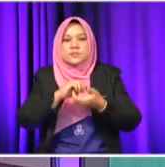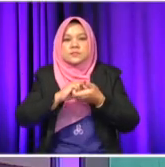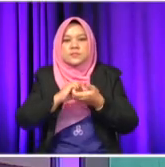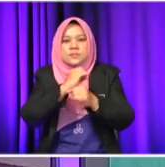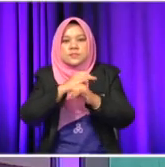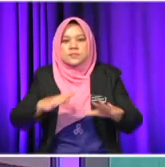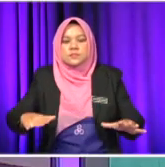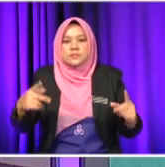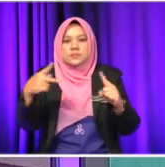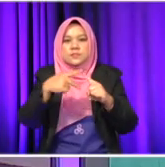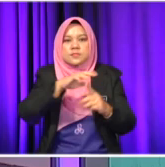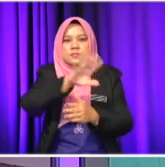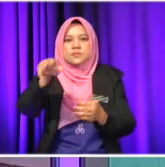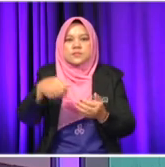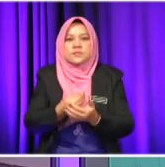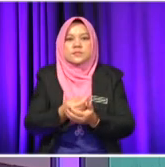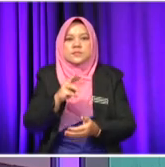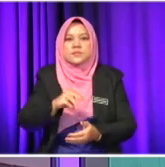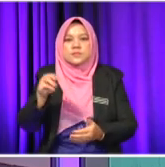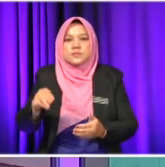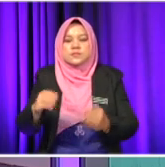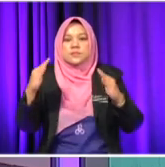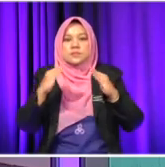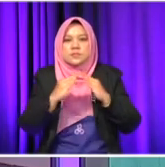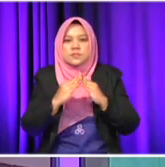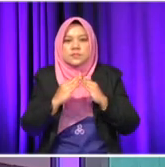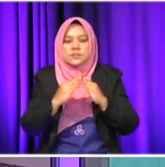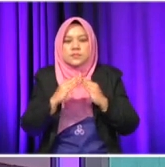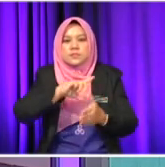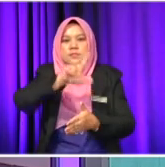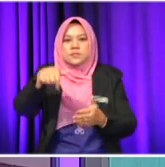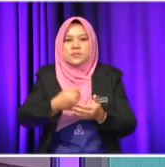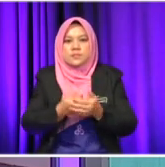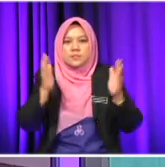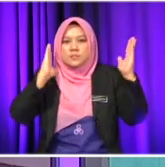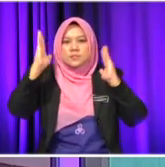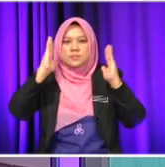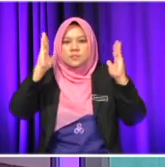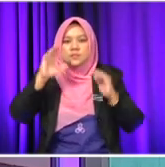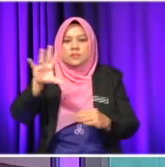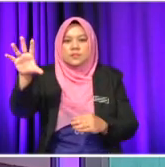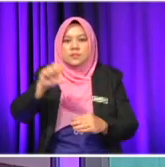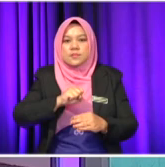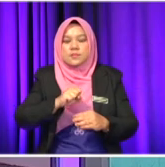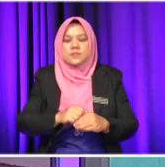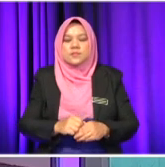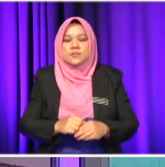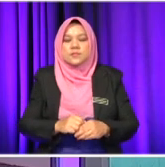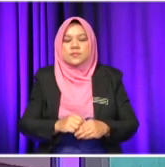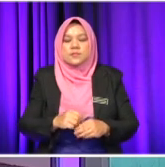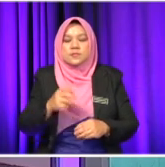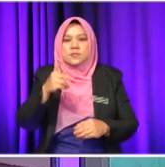sejahtera kepada semua murid yang berada di rumah di seluruh Malaysia yang mengambil subjek eh mata pelajaran